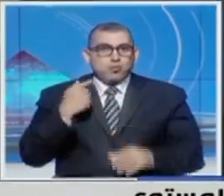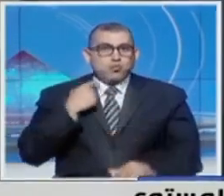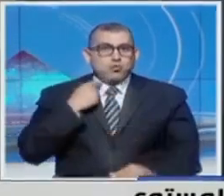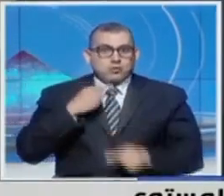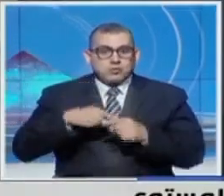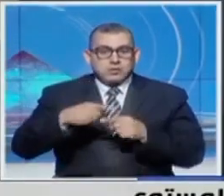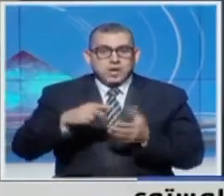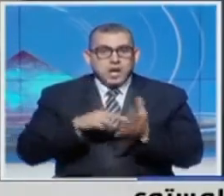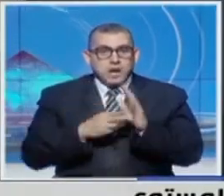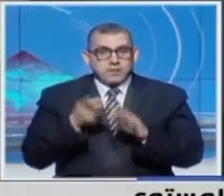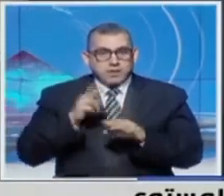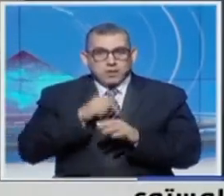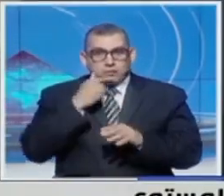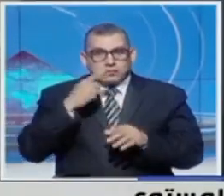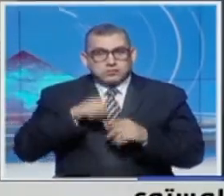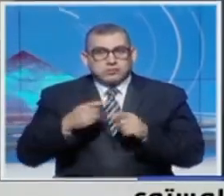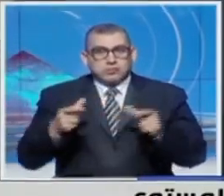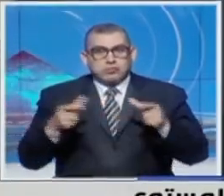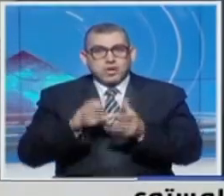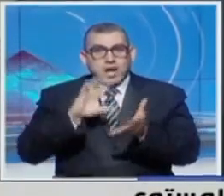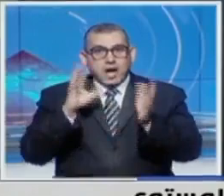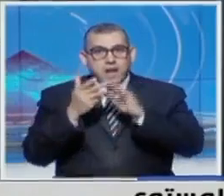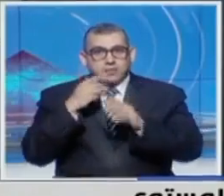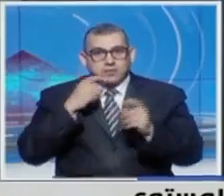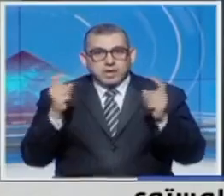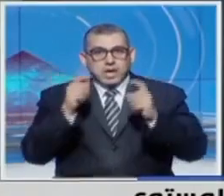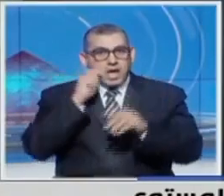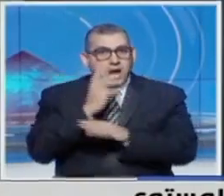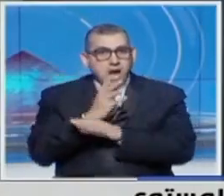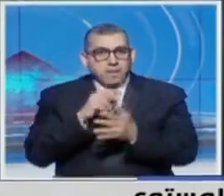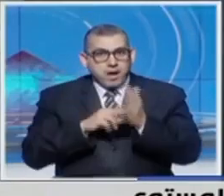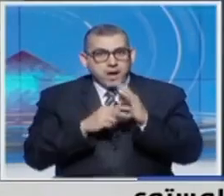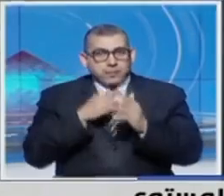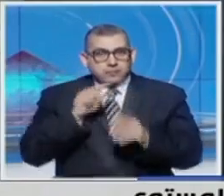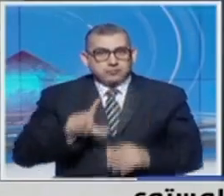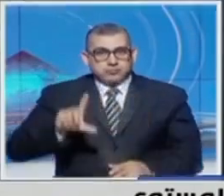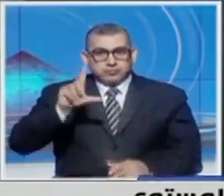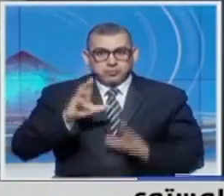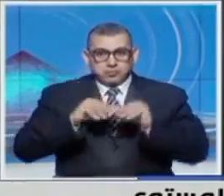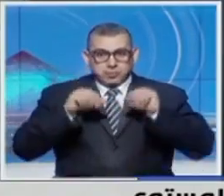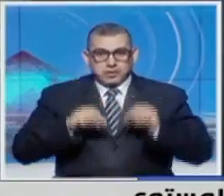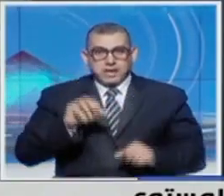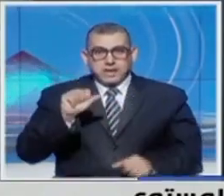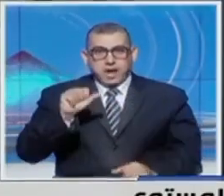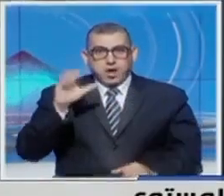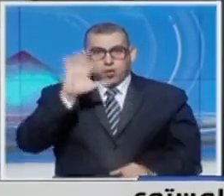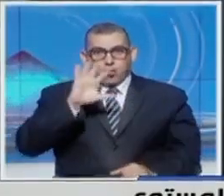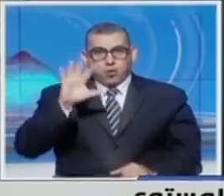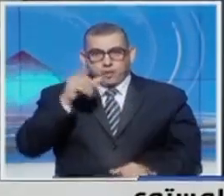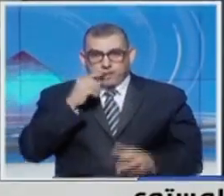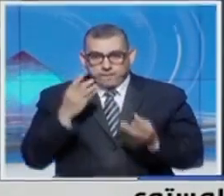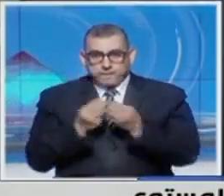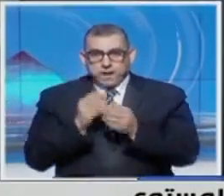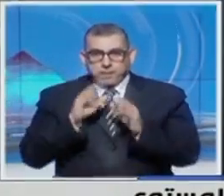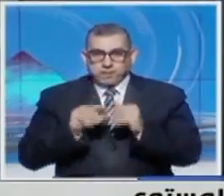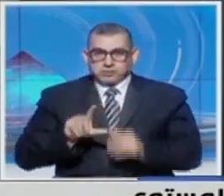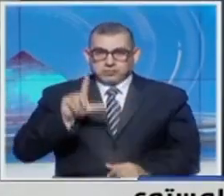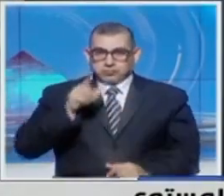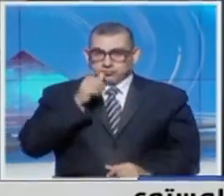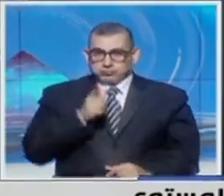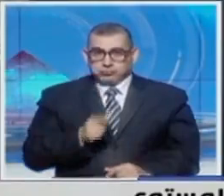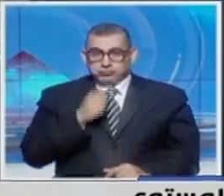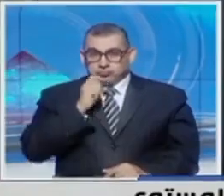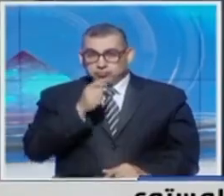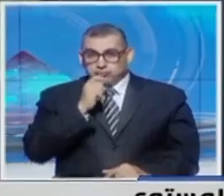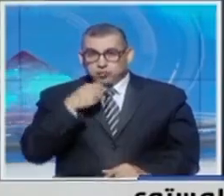الخسائر والأضرار، كذلك المنتدى العالمي لمكافحة الإرهاب الذي تترأسه مصر مع الاتحاد الأوروبي. وأضاف